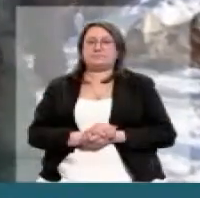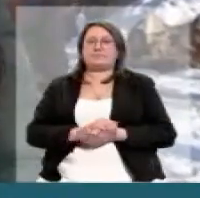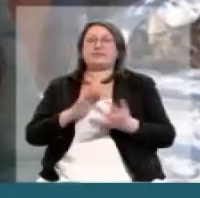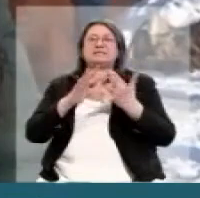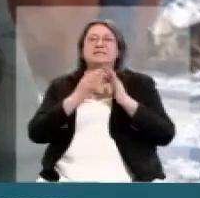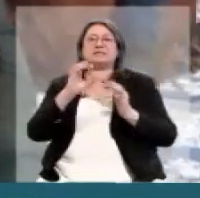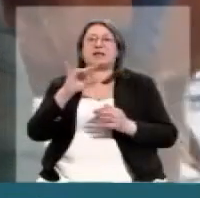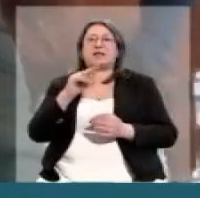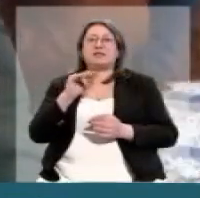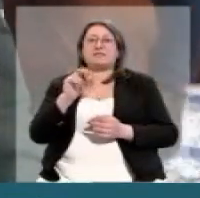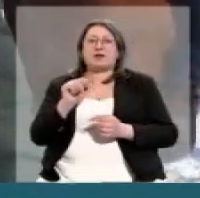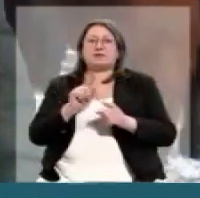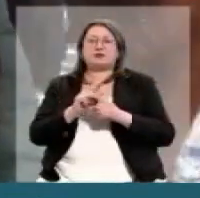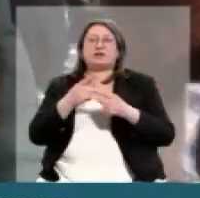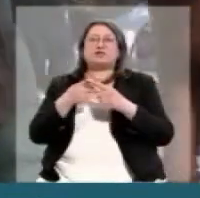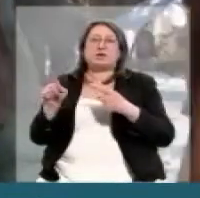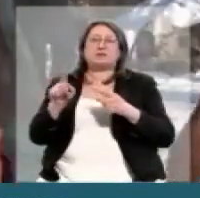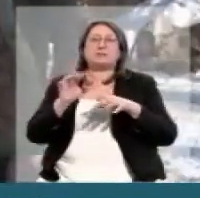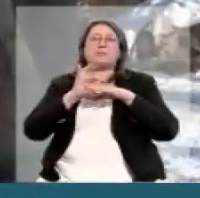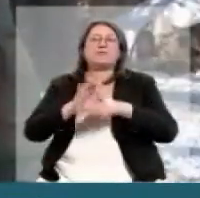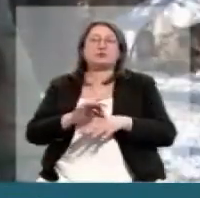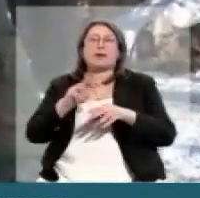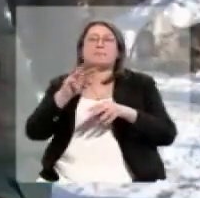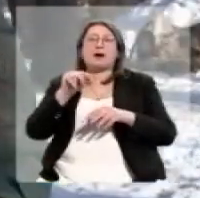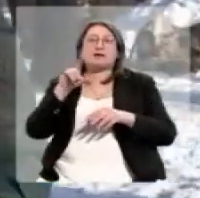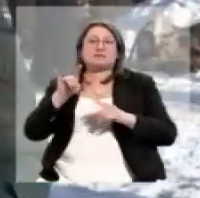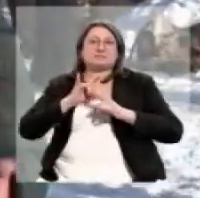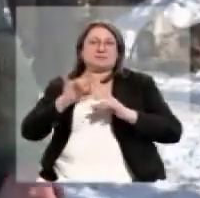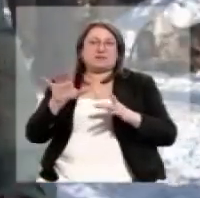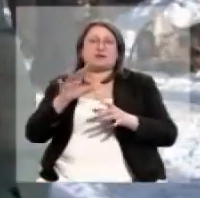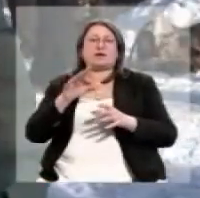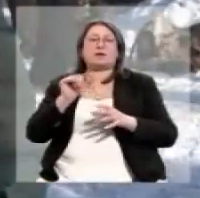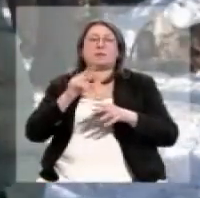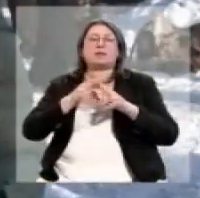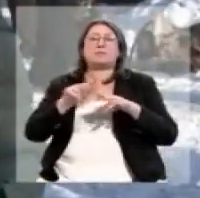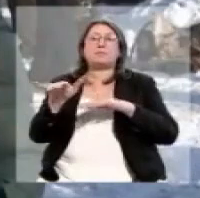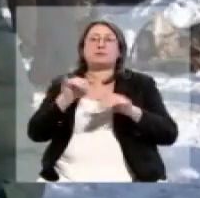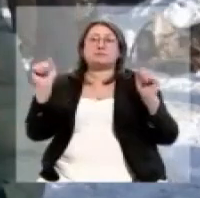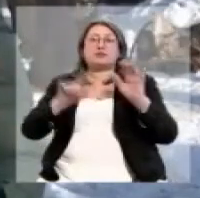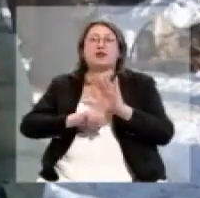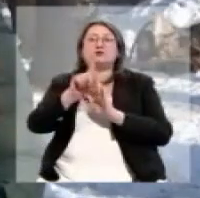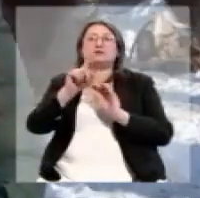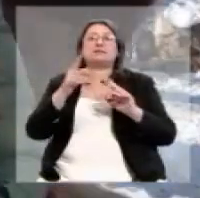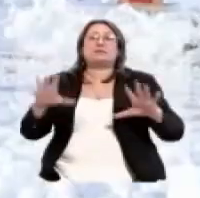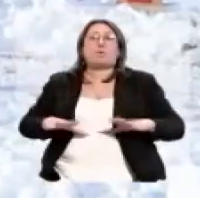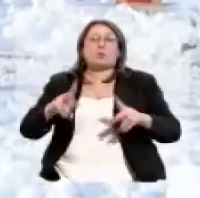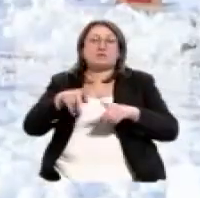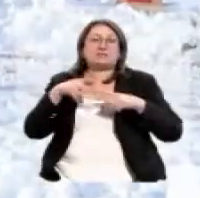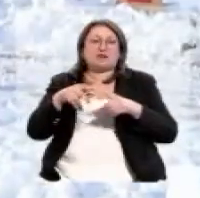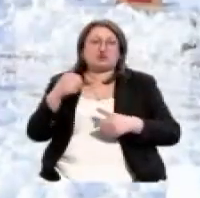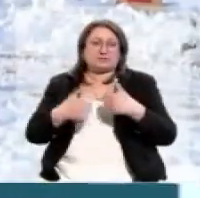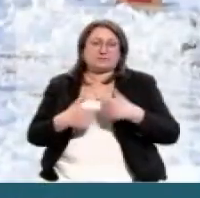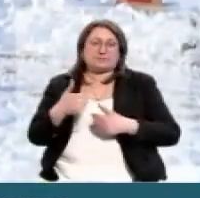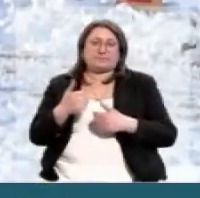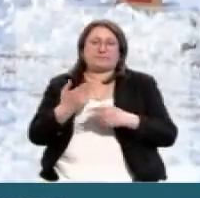Силантьевка ауылы да Наурыз думанды тойлатуда. Жиналған ауыл тұрғындары бұл шараны ат жарысынан бастады. Мейрам